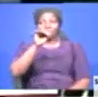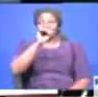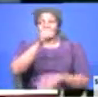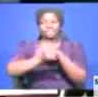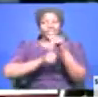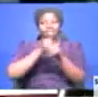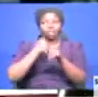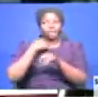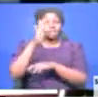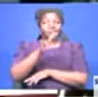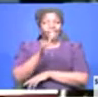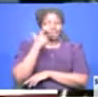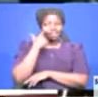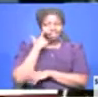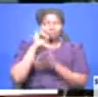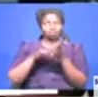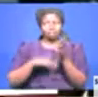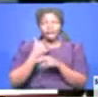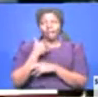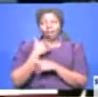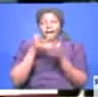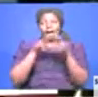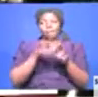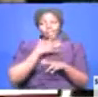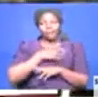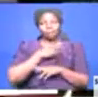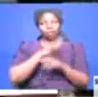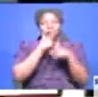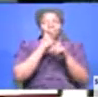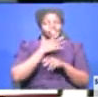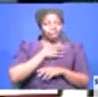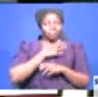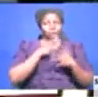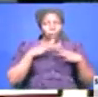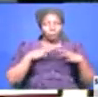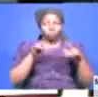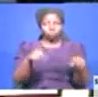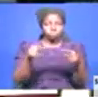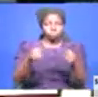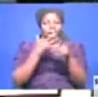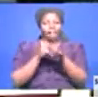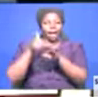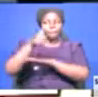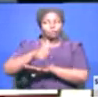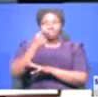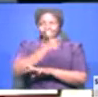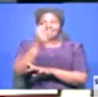wa Samburu. Kulete wa Samburu wapigane. Kulete wa Samburu kutukanana. Juu ya kutaka spika.